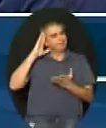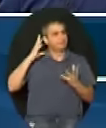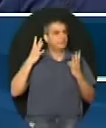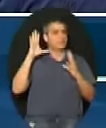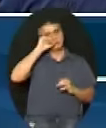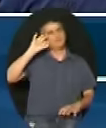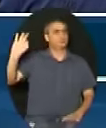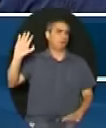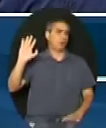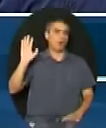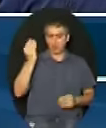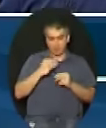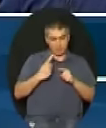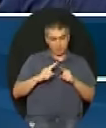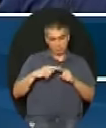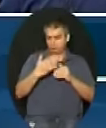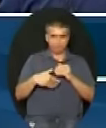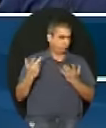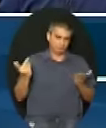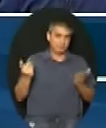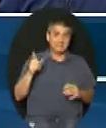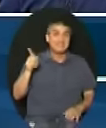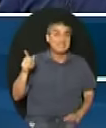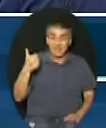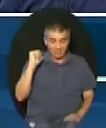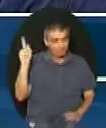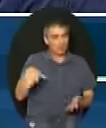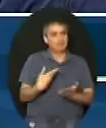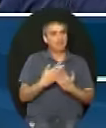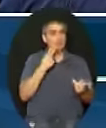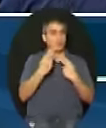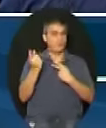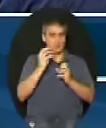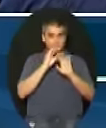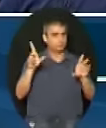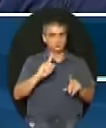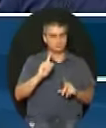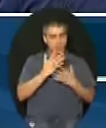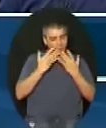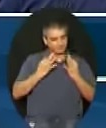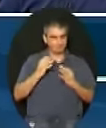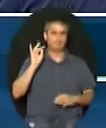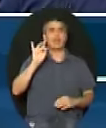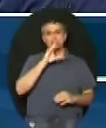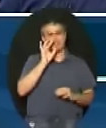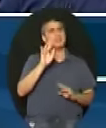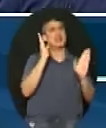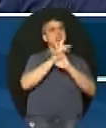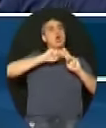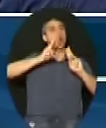העולם שלו. יש לו עוד כמה חודשים בתפקיד, הוא לא ישני. היא אתמול הציעה תגובה לא מחודדת נגד הטרור